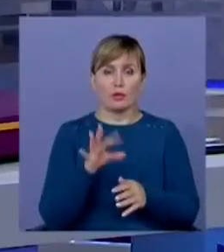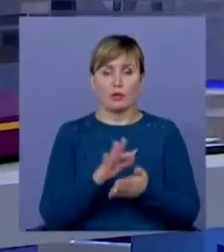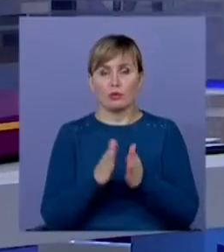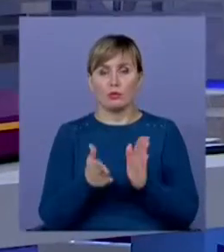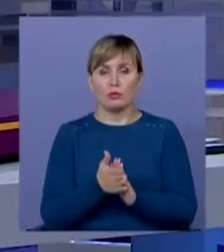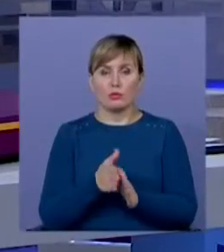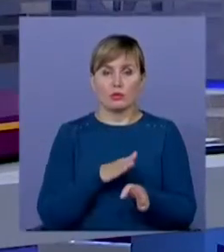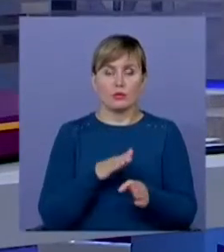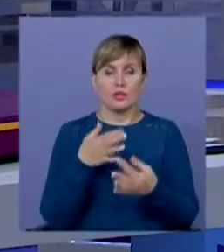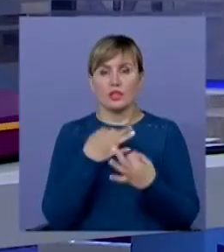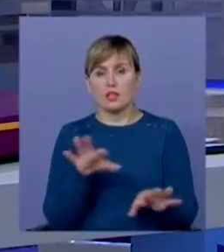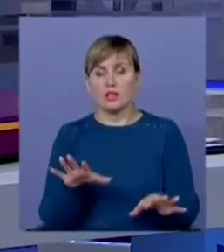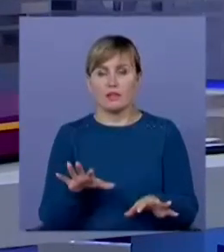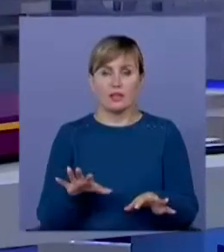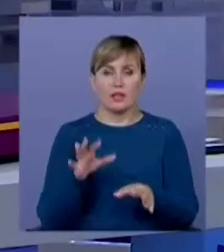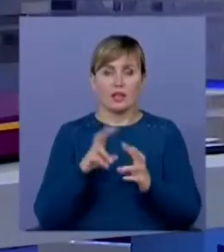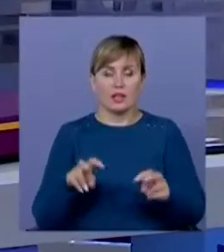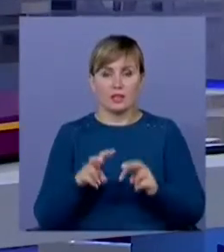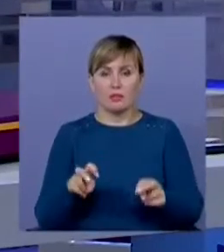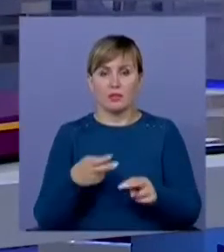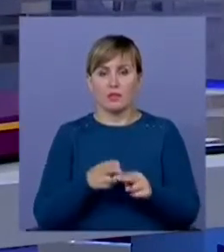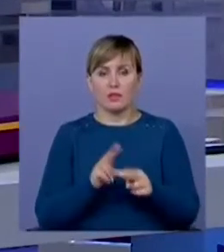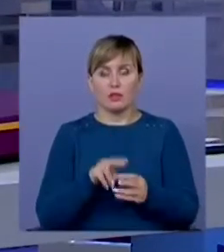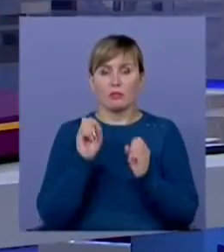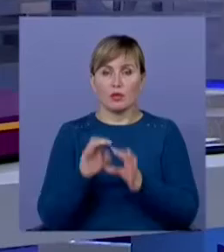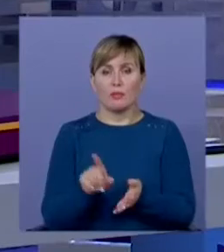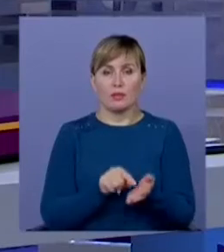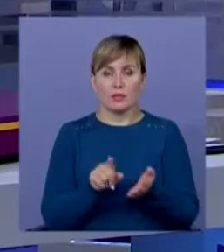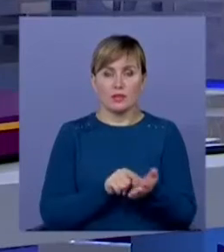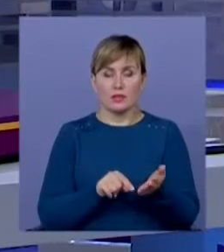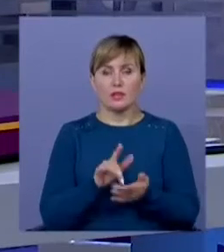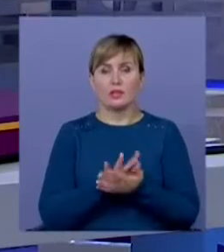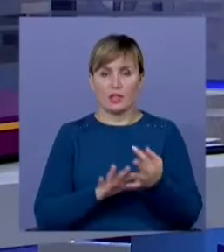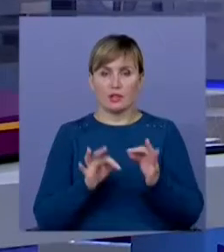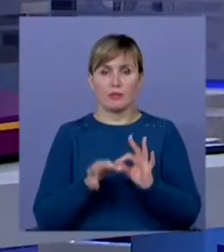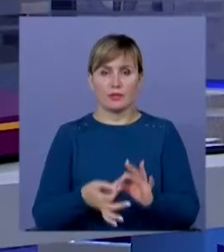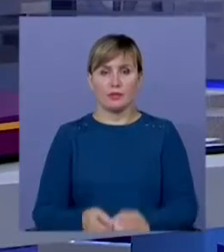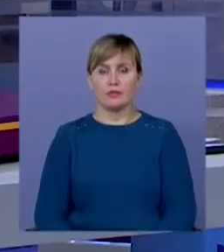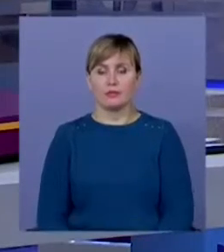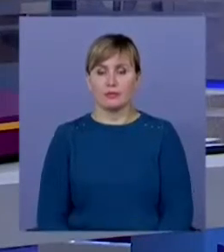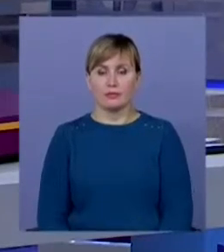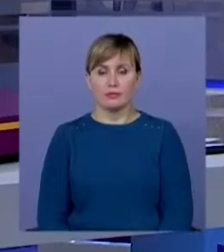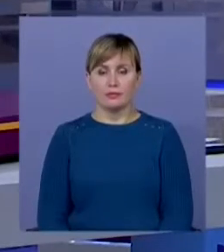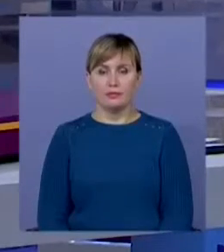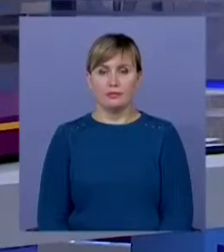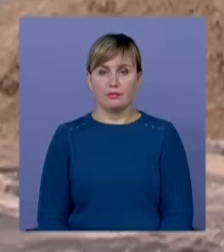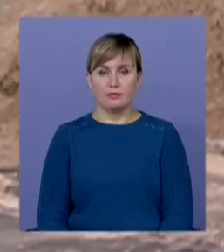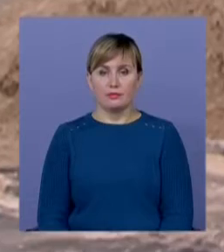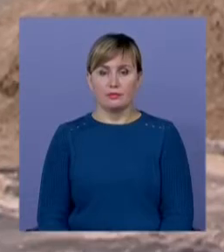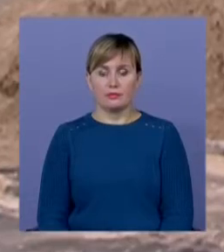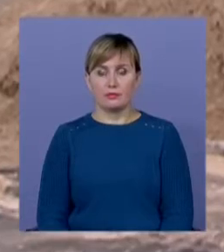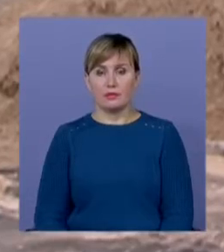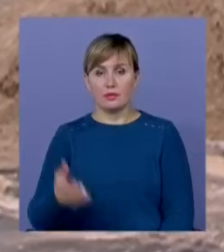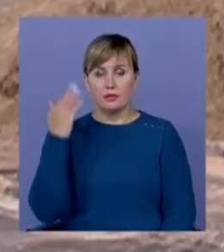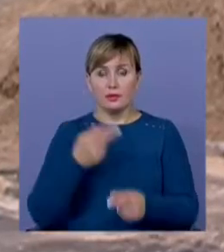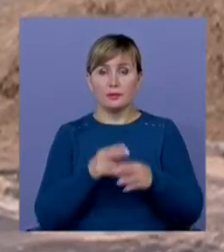условия якобы не устраивают. Разобраться в деле брошенной пенсионерки отправился мой коллега Денис Земцов. Когда-то